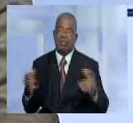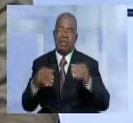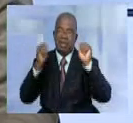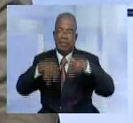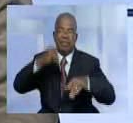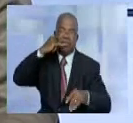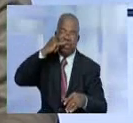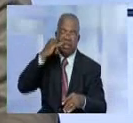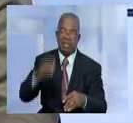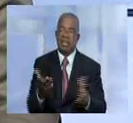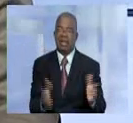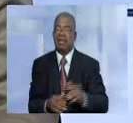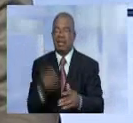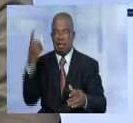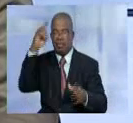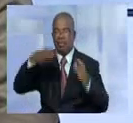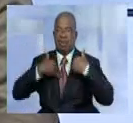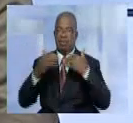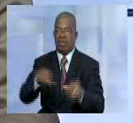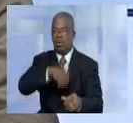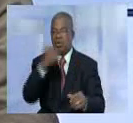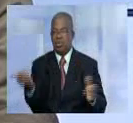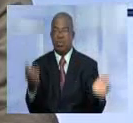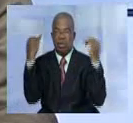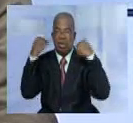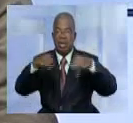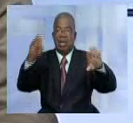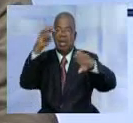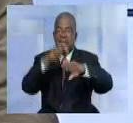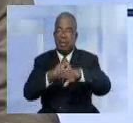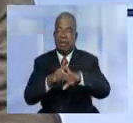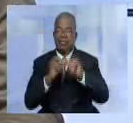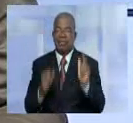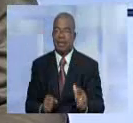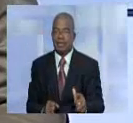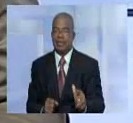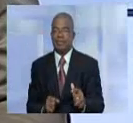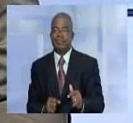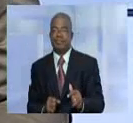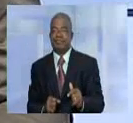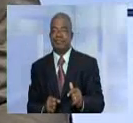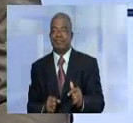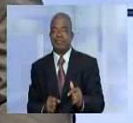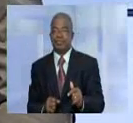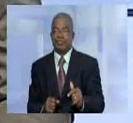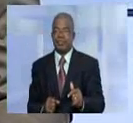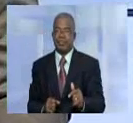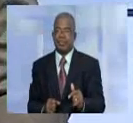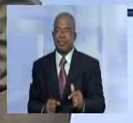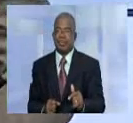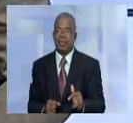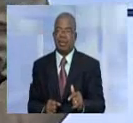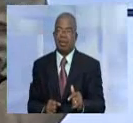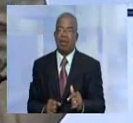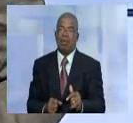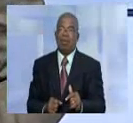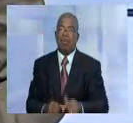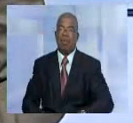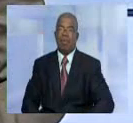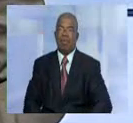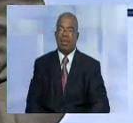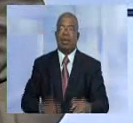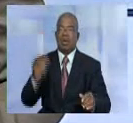08 28 92 52 07 93 69 12.